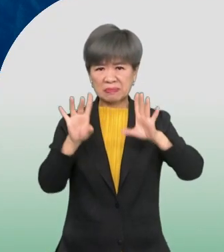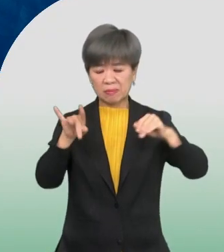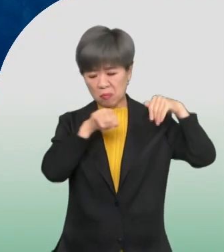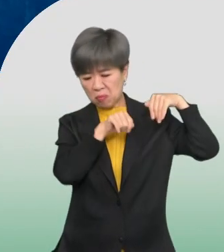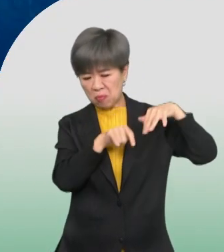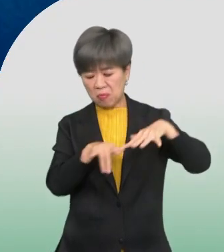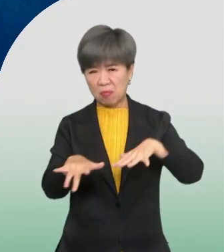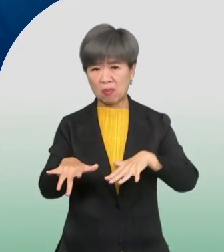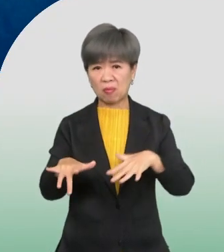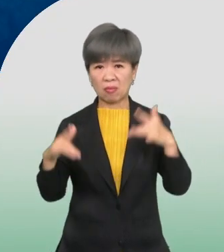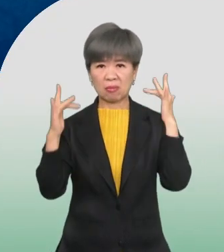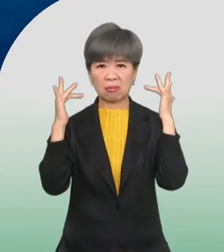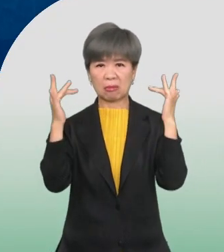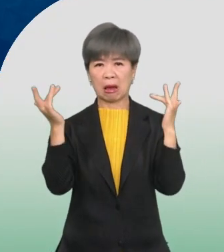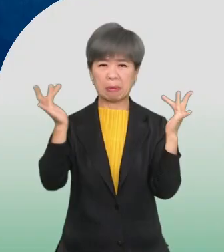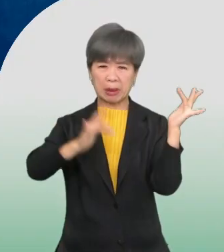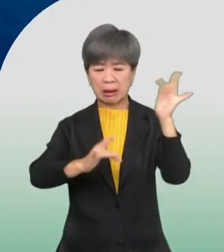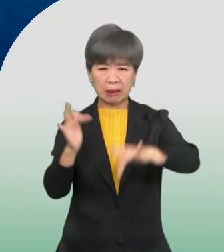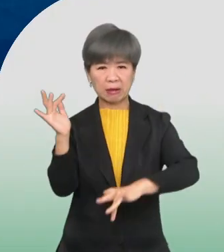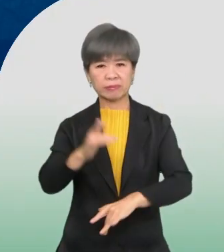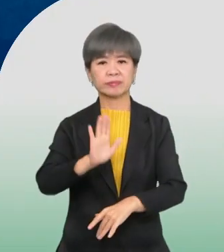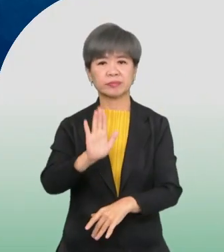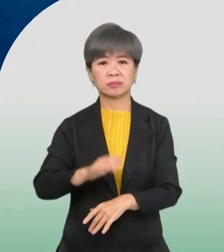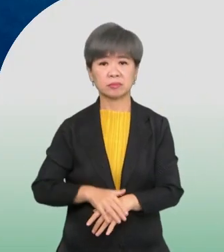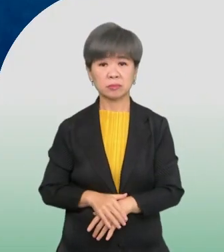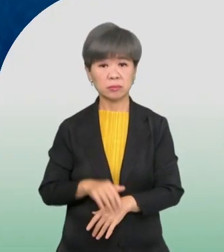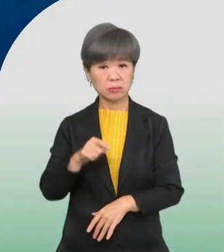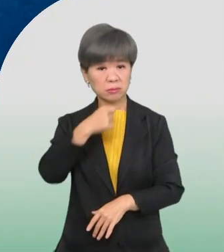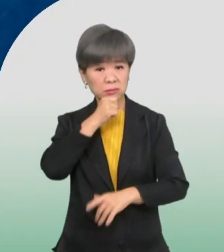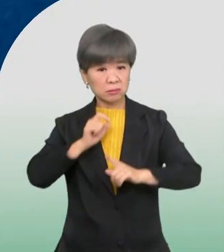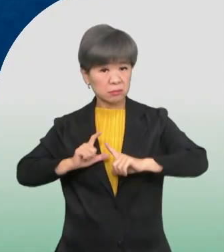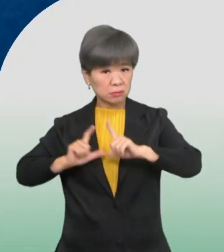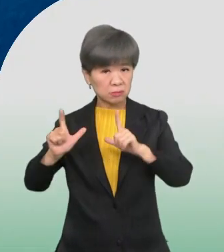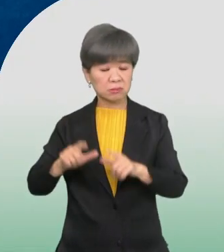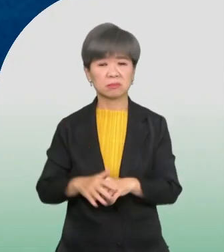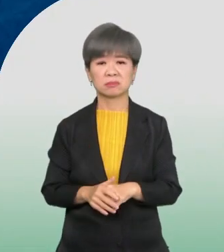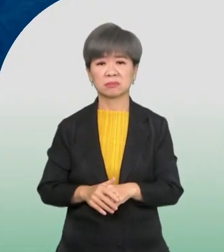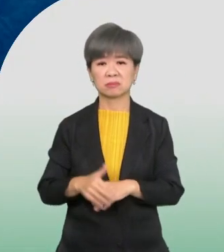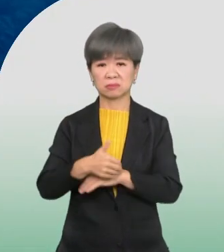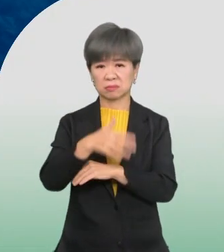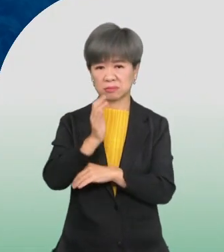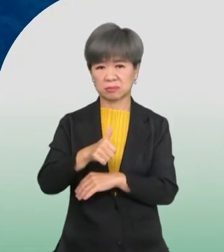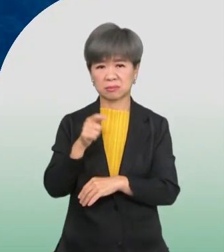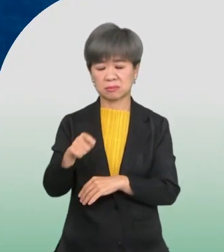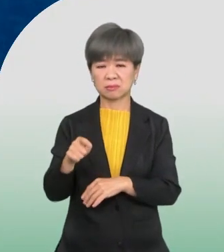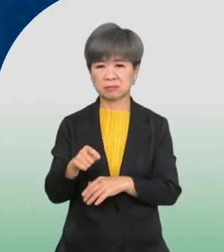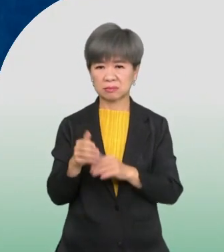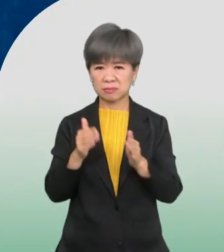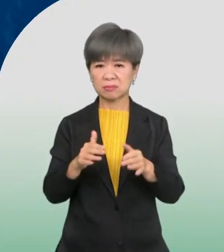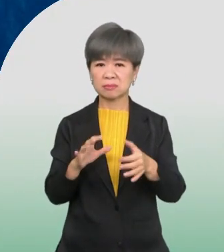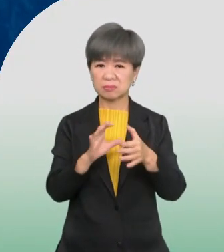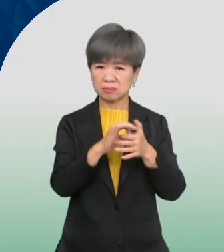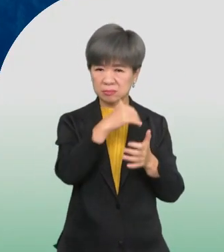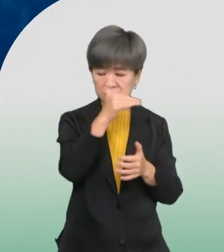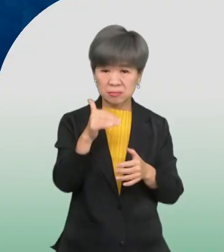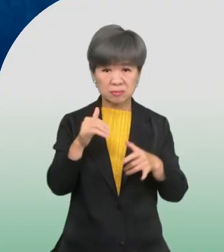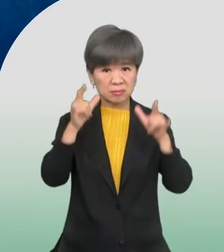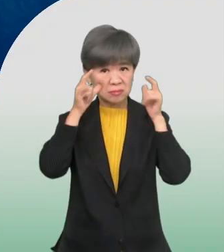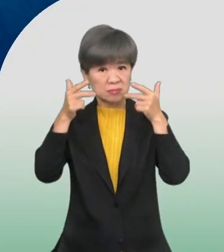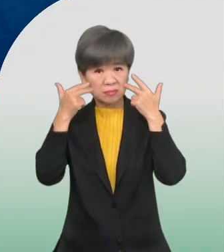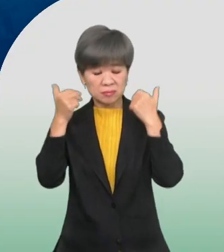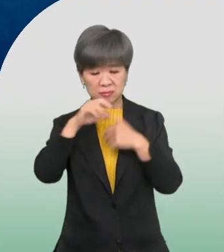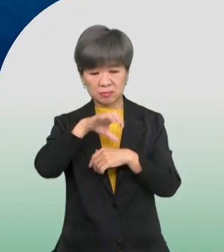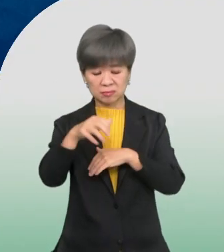也就陆续转替两个灾情。不过包含内推动人种要肯定，关山、路沙等八